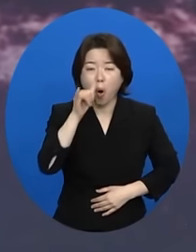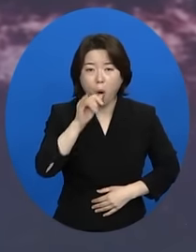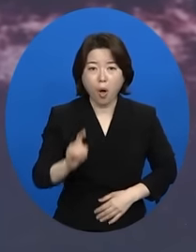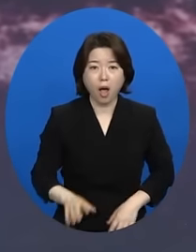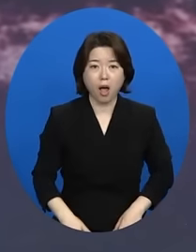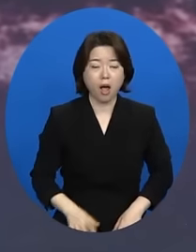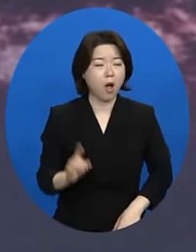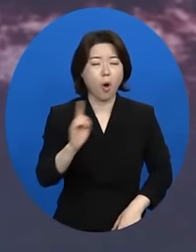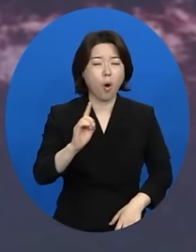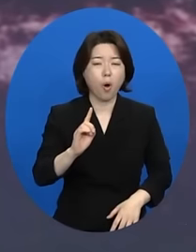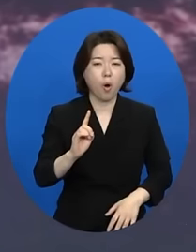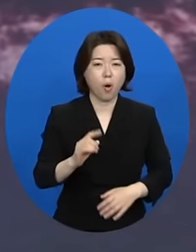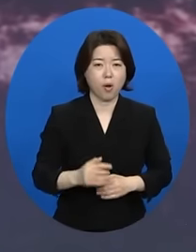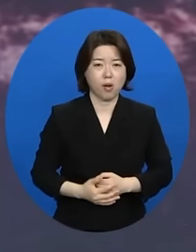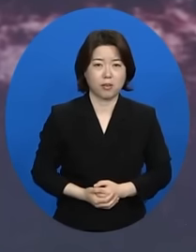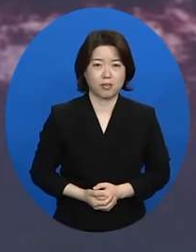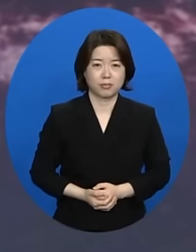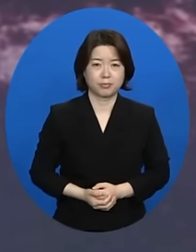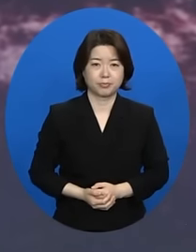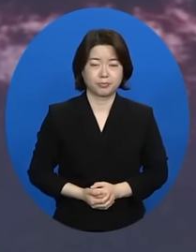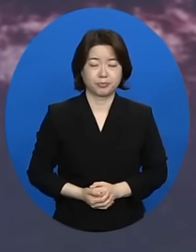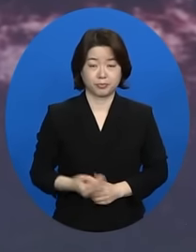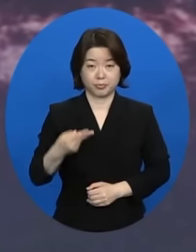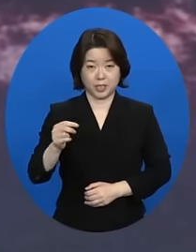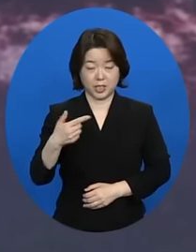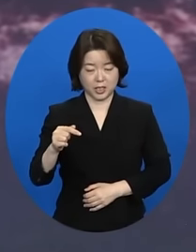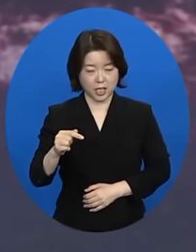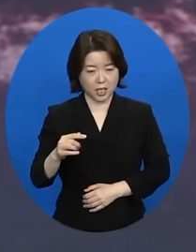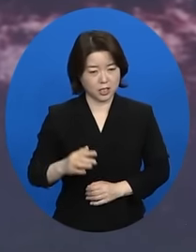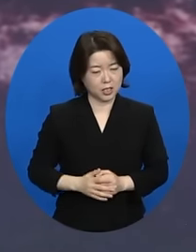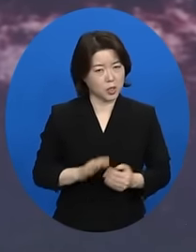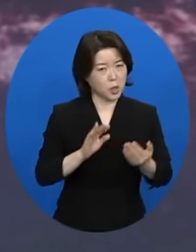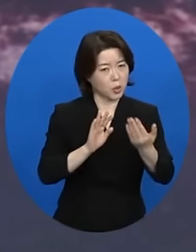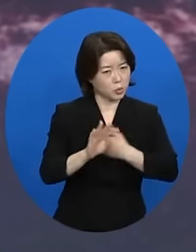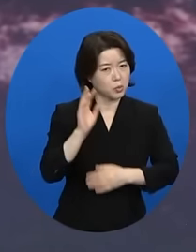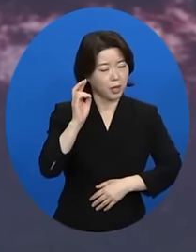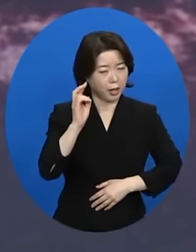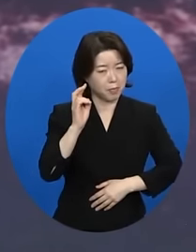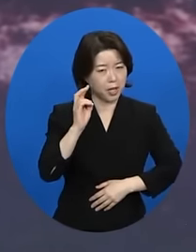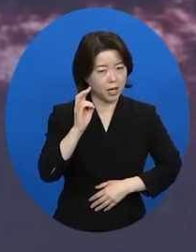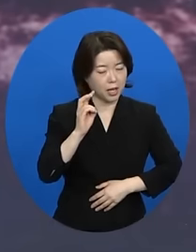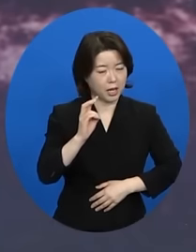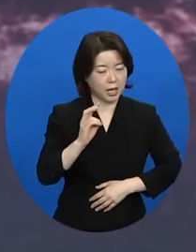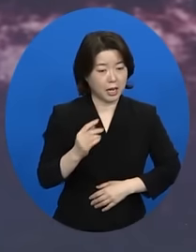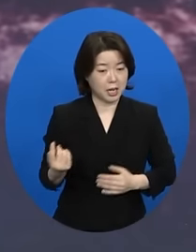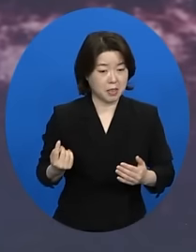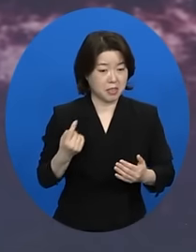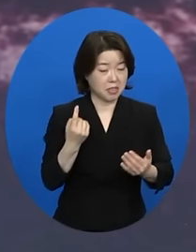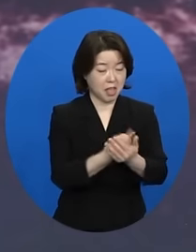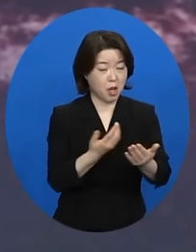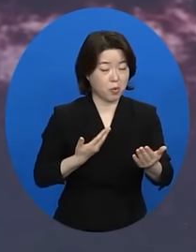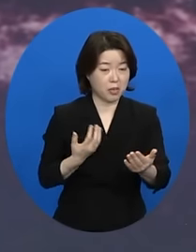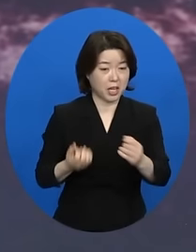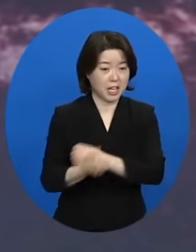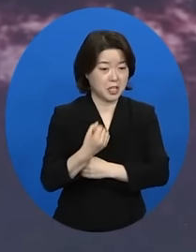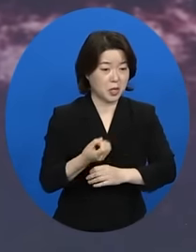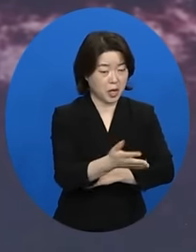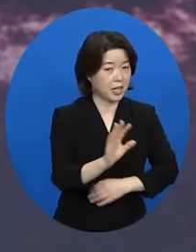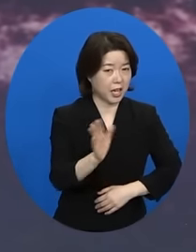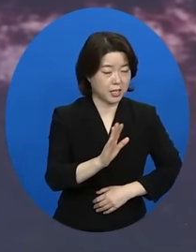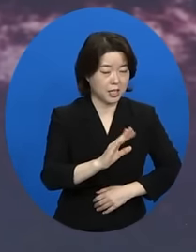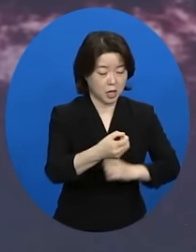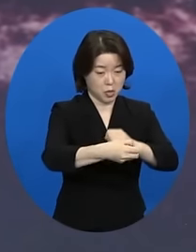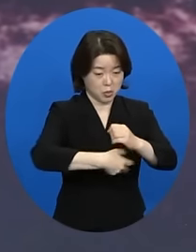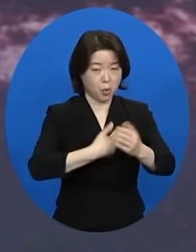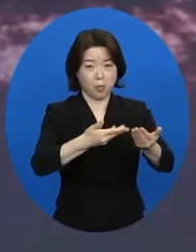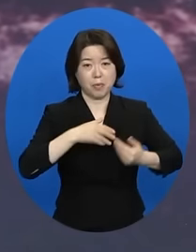어느 쪽이었을까요? 디나는 후자였을 가능성이 굉장히 높다라고 성경 전반에 걸쳐서